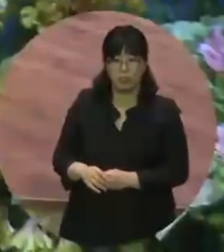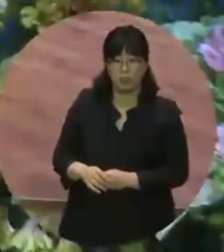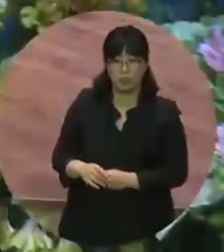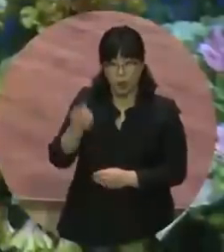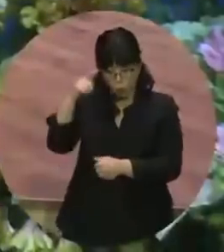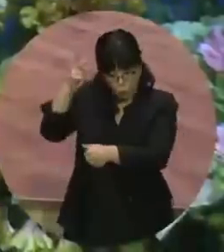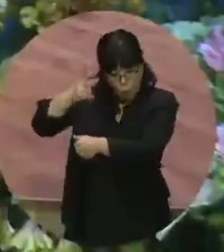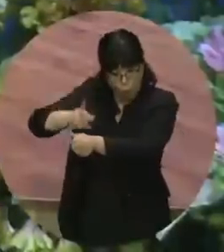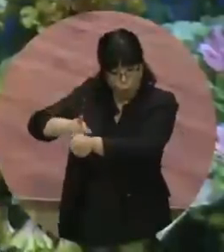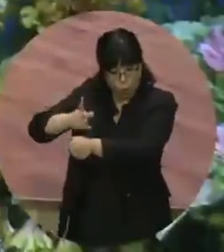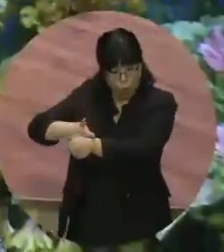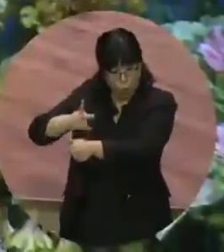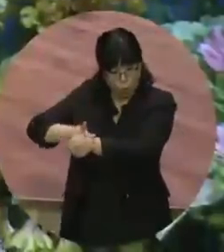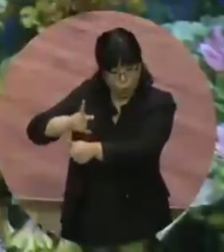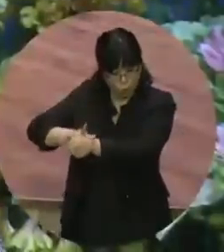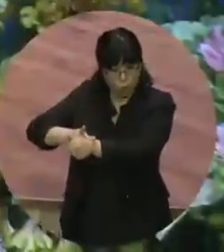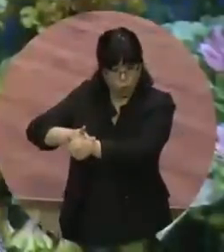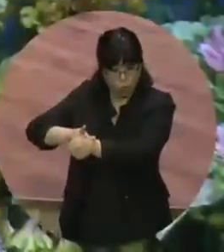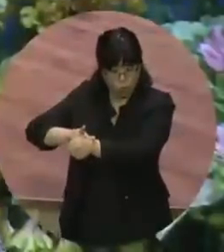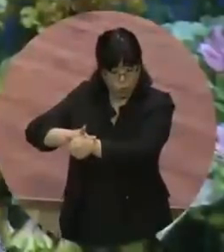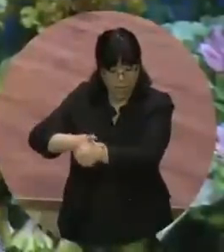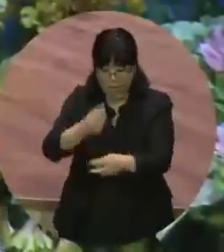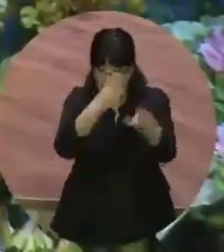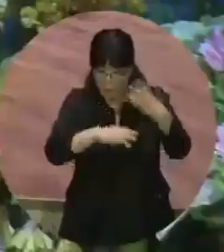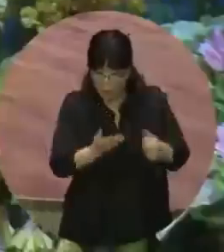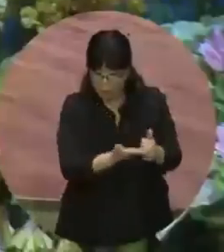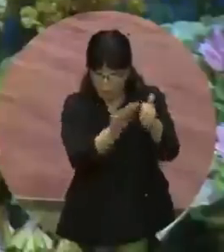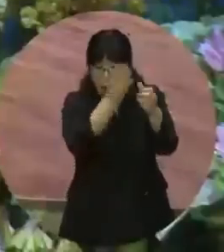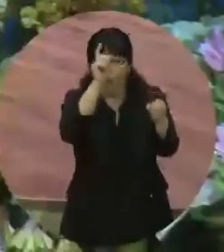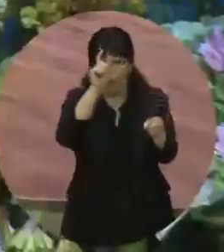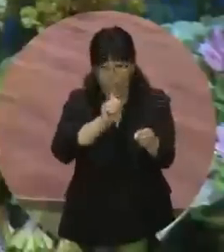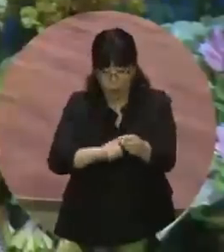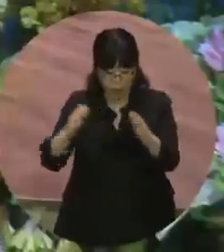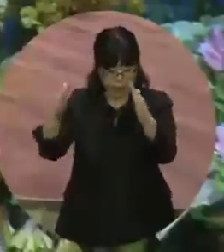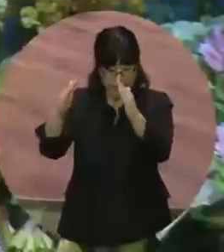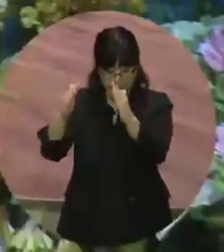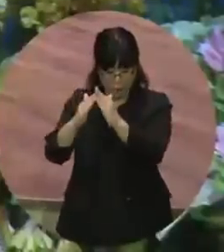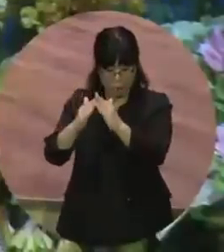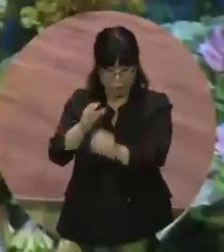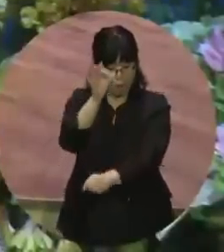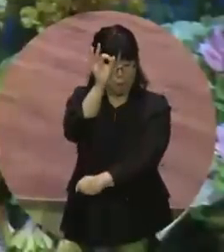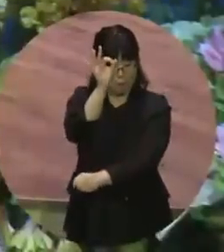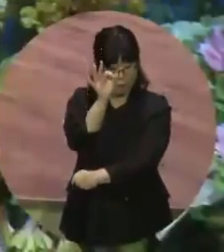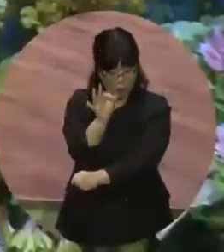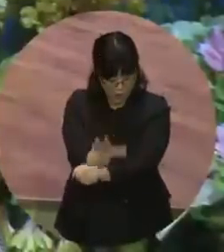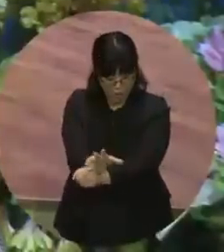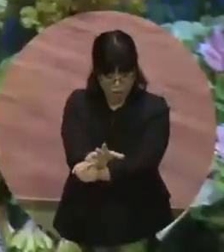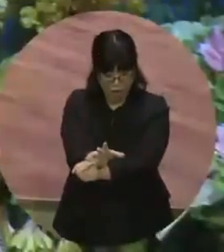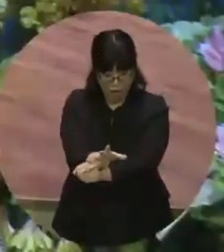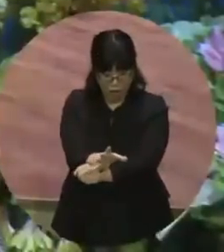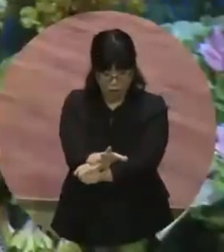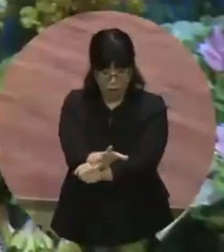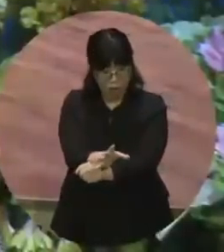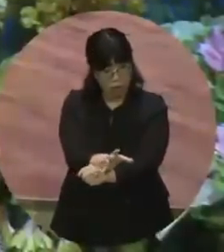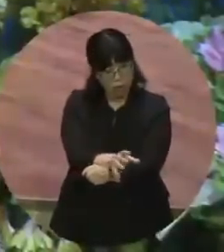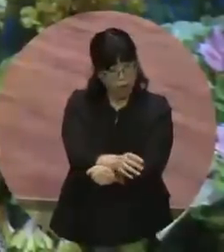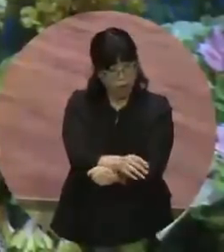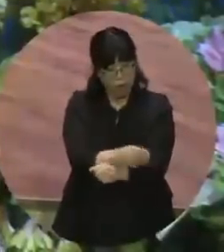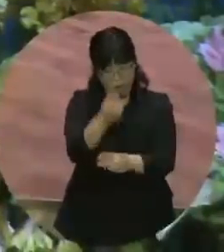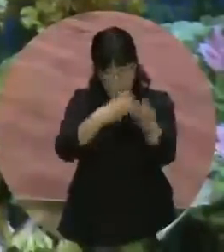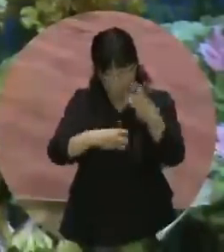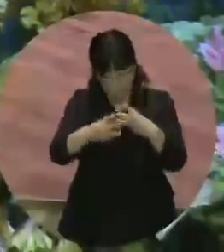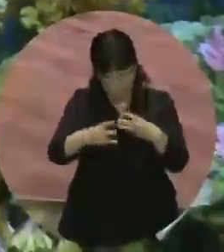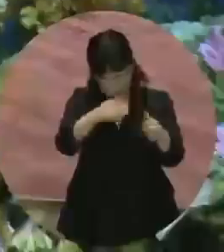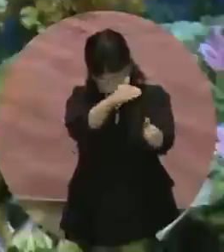남자, 저희는 여자 그렇게 이제 아주 많은 학생들이 그렇게 공부를 하고 있고 이번에